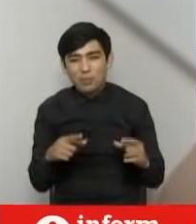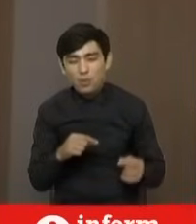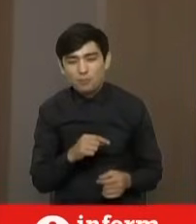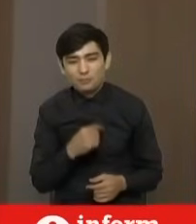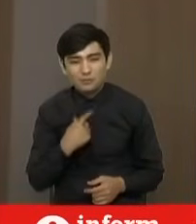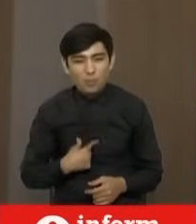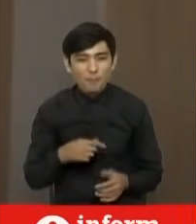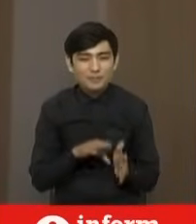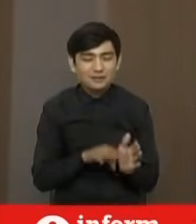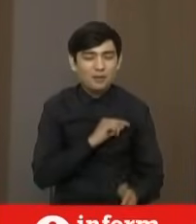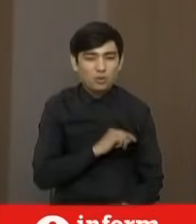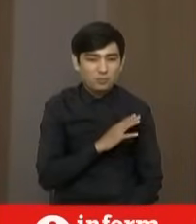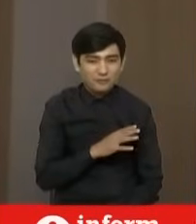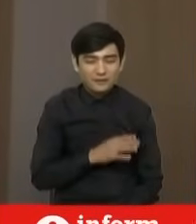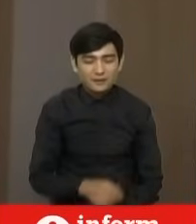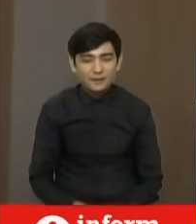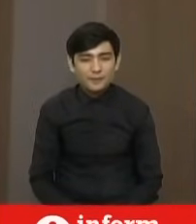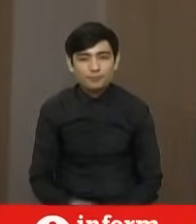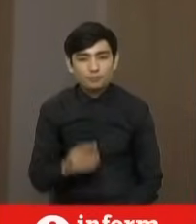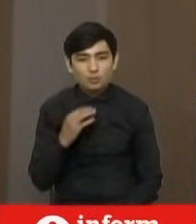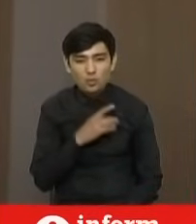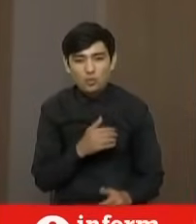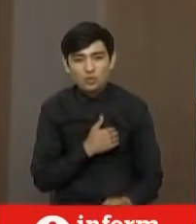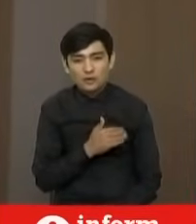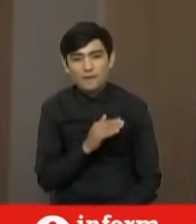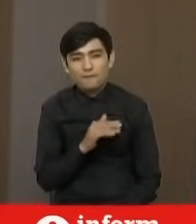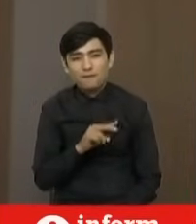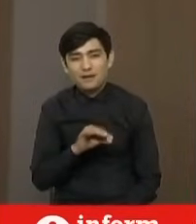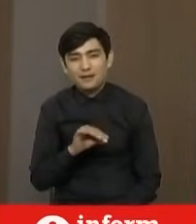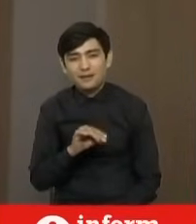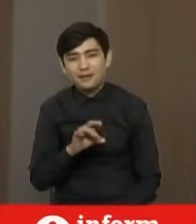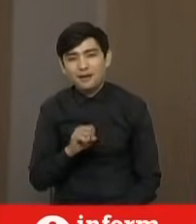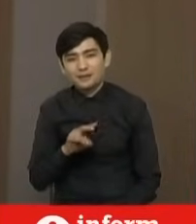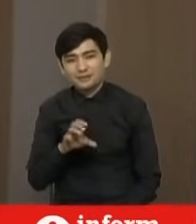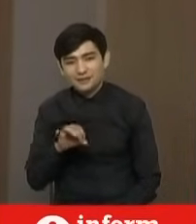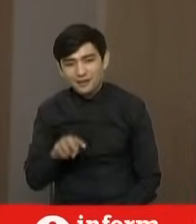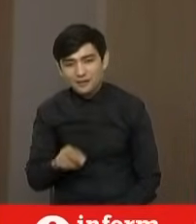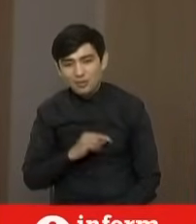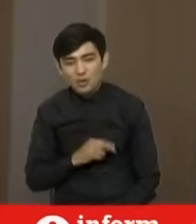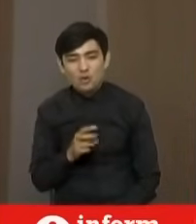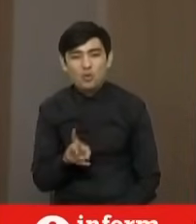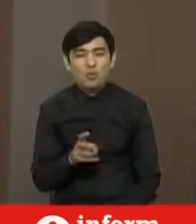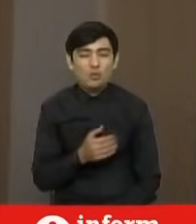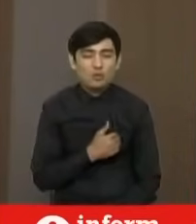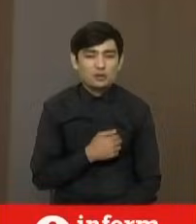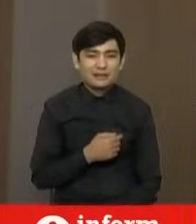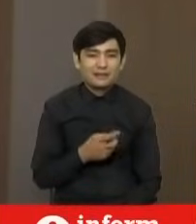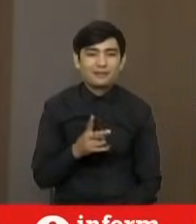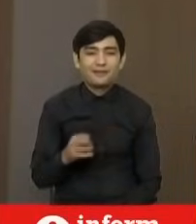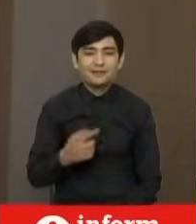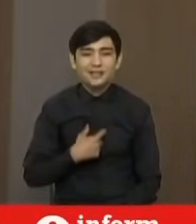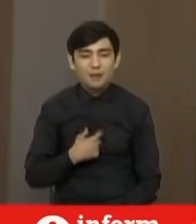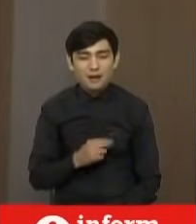карьеры. Многие хотят работать именно фрилансерами, хотят работать на себя, не хотят, получается, зависеть